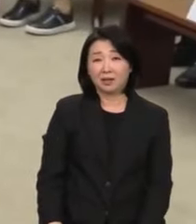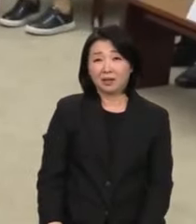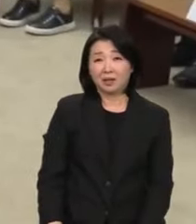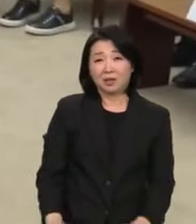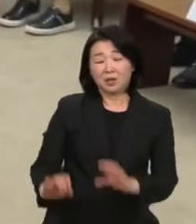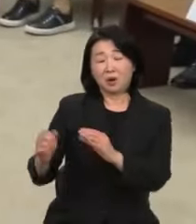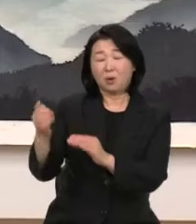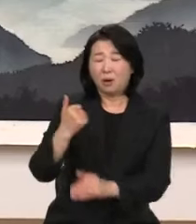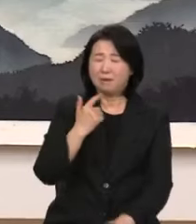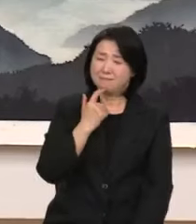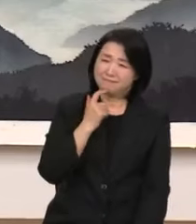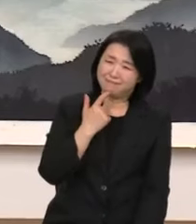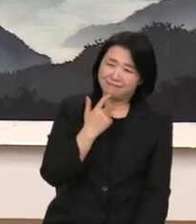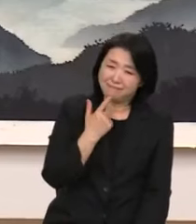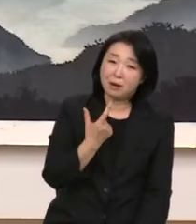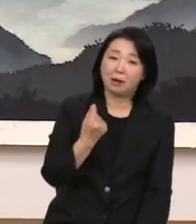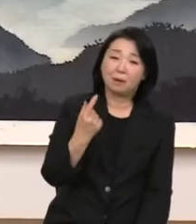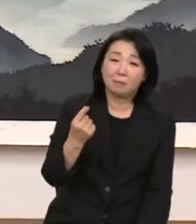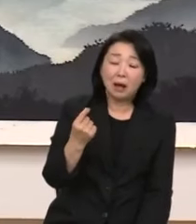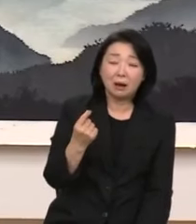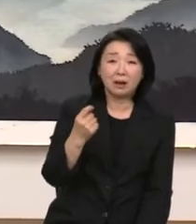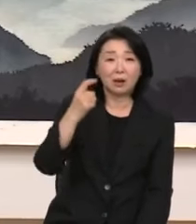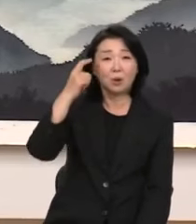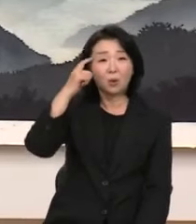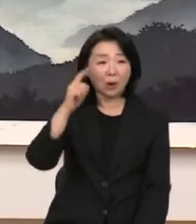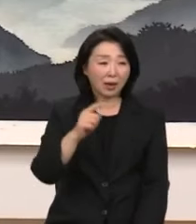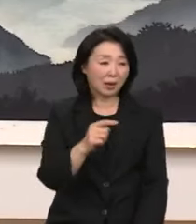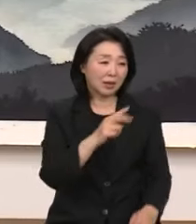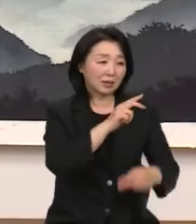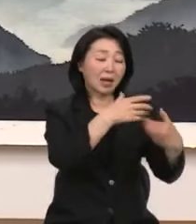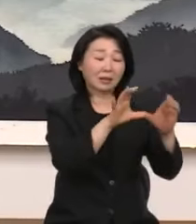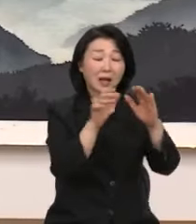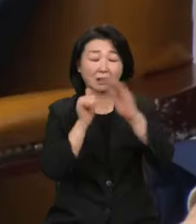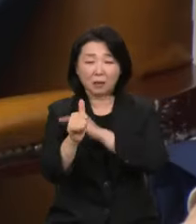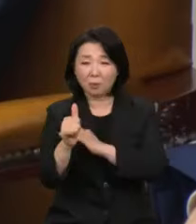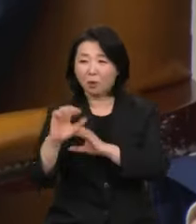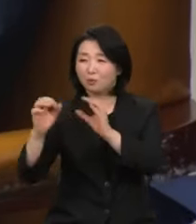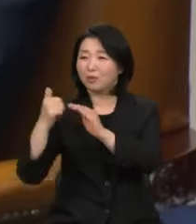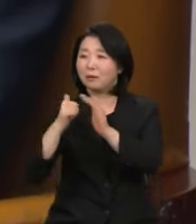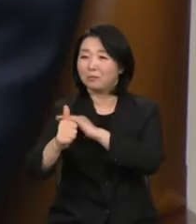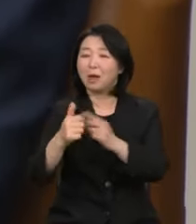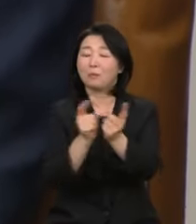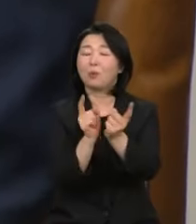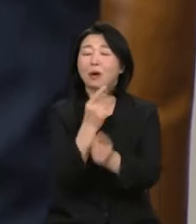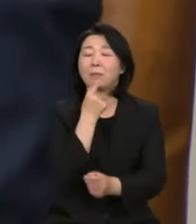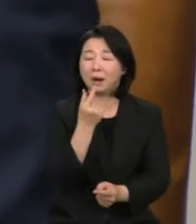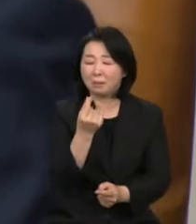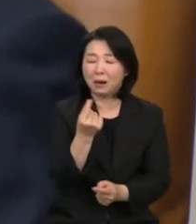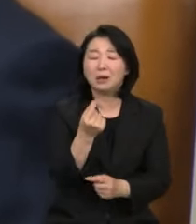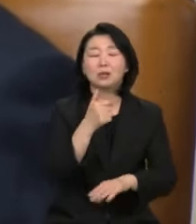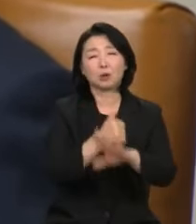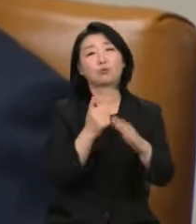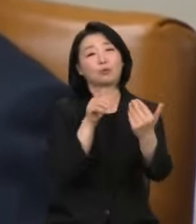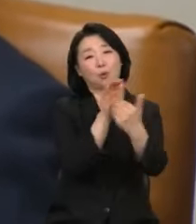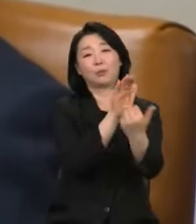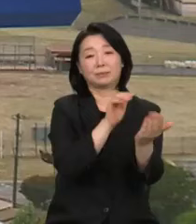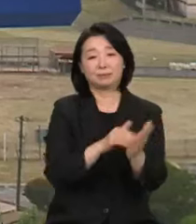대표 파트너는 여당 대표라는 식으로 영수회담 제안을 거부해왔습니다. JTBC 최규진입니다.